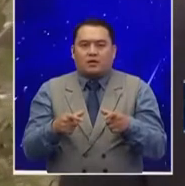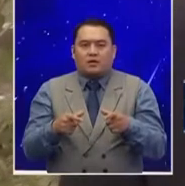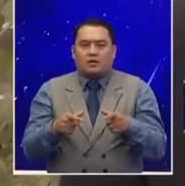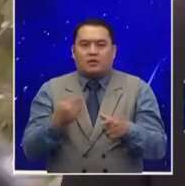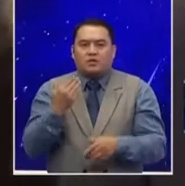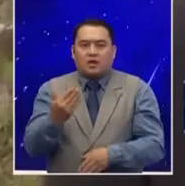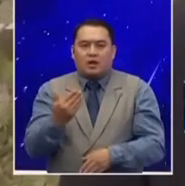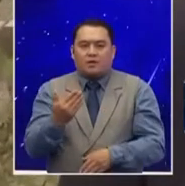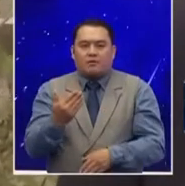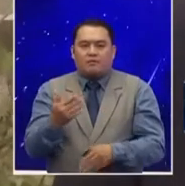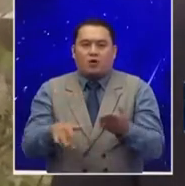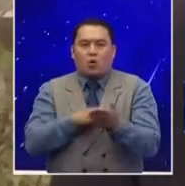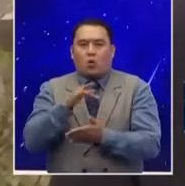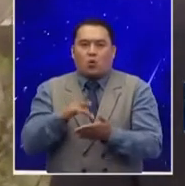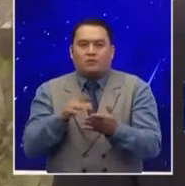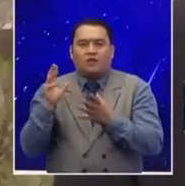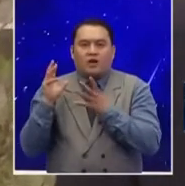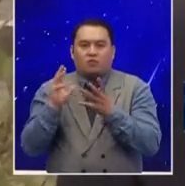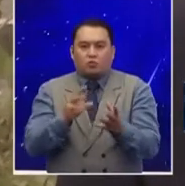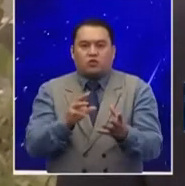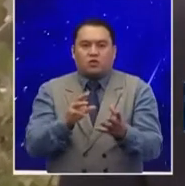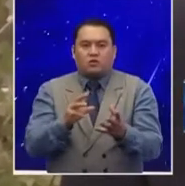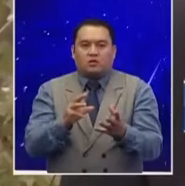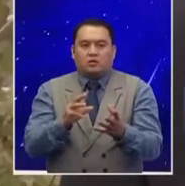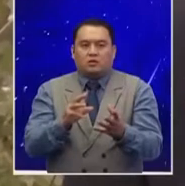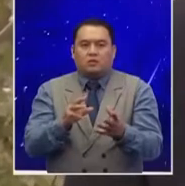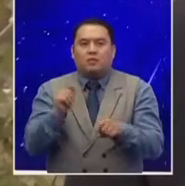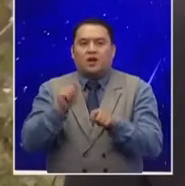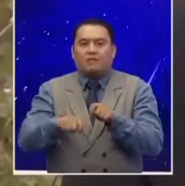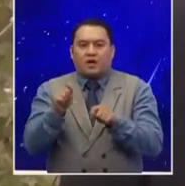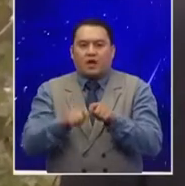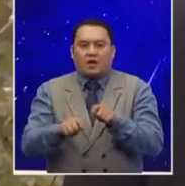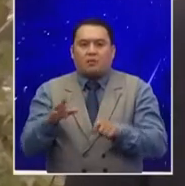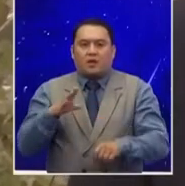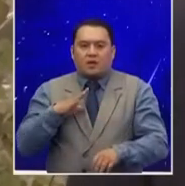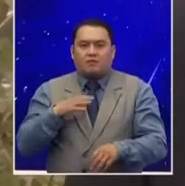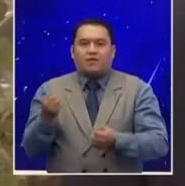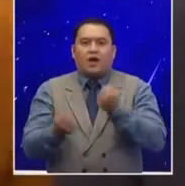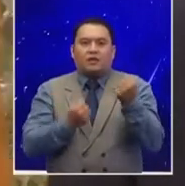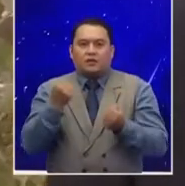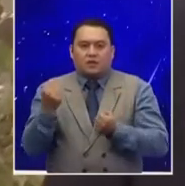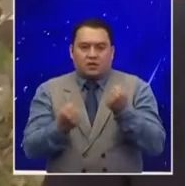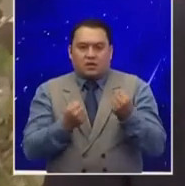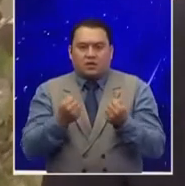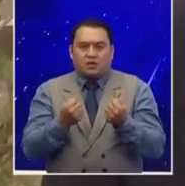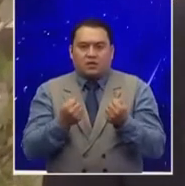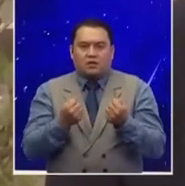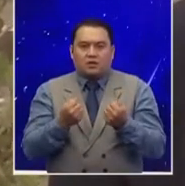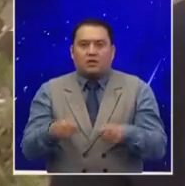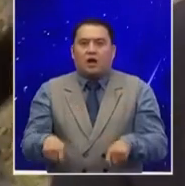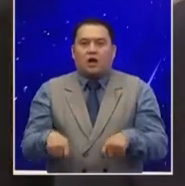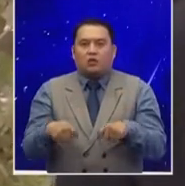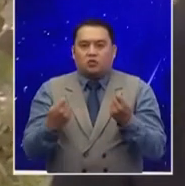из них в городских автобусах. В ходе рейда выявлено то, что водители частично